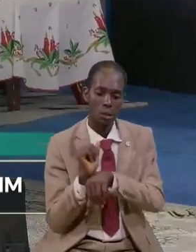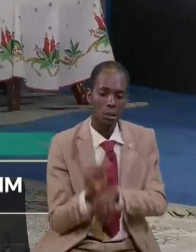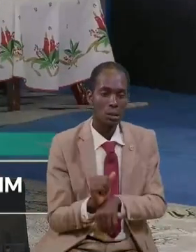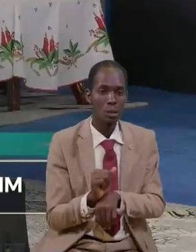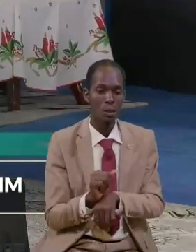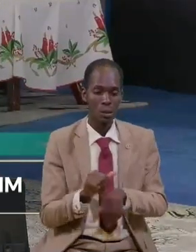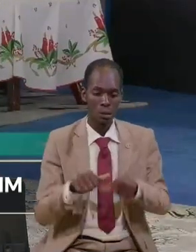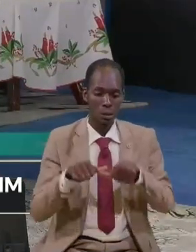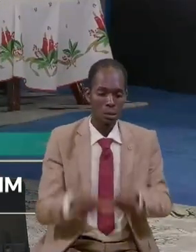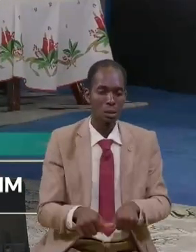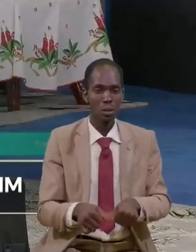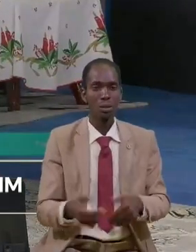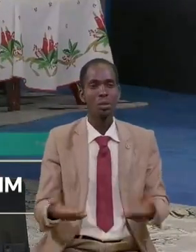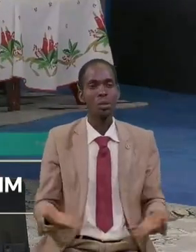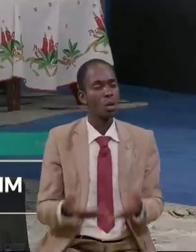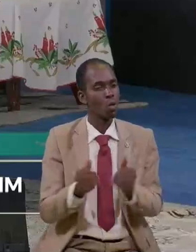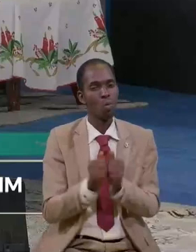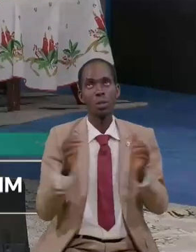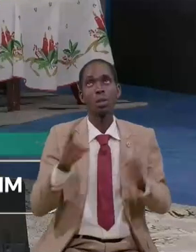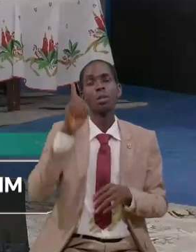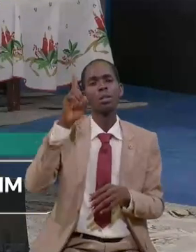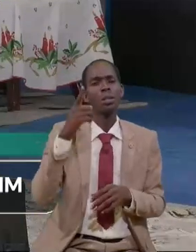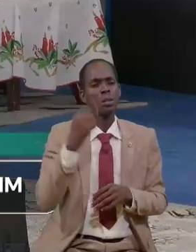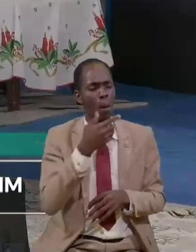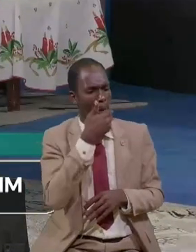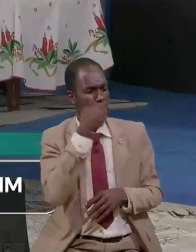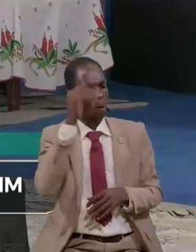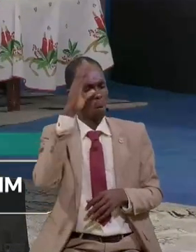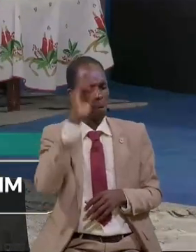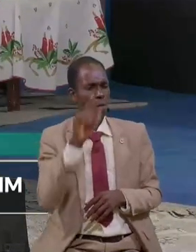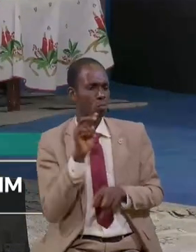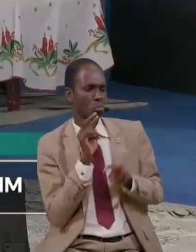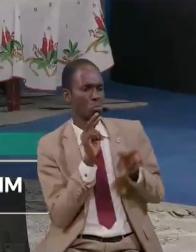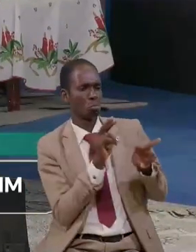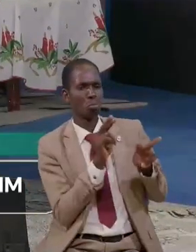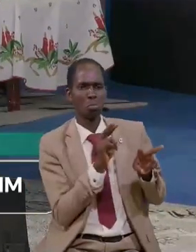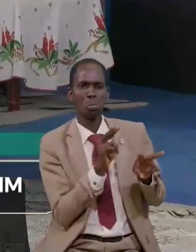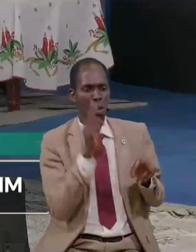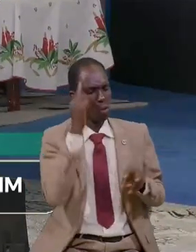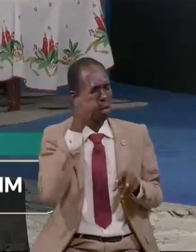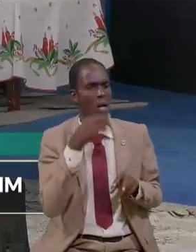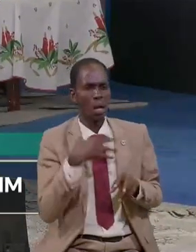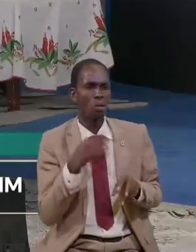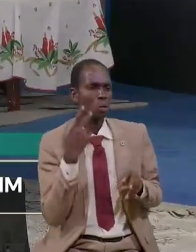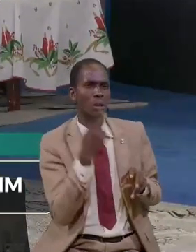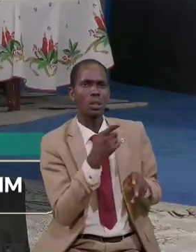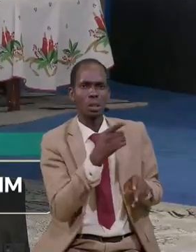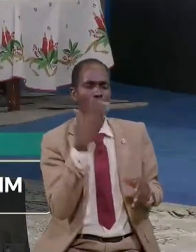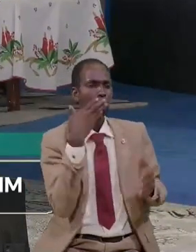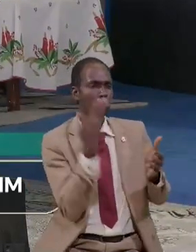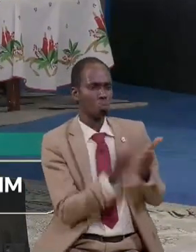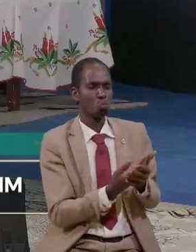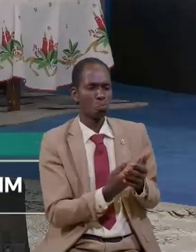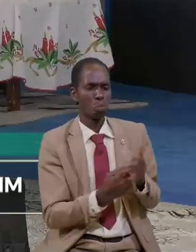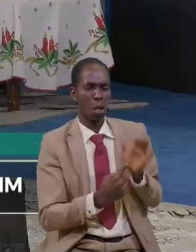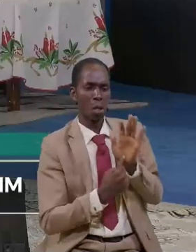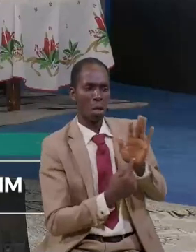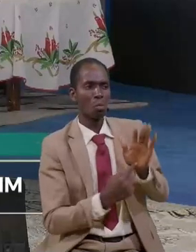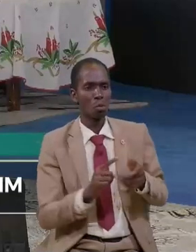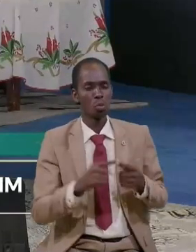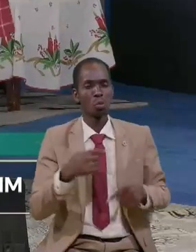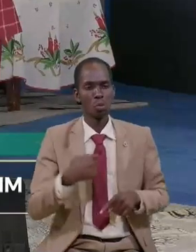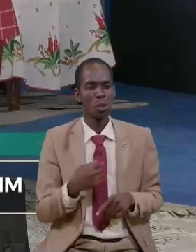Le meilleur des hommes auxquels vous pensez et vous les prenez comme des exemples. Vous les